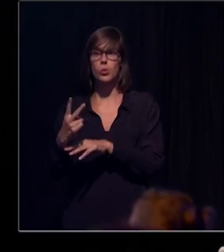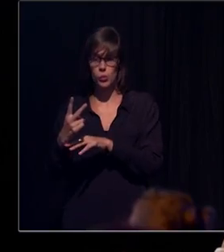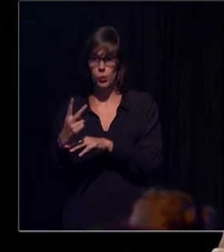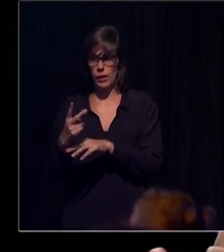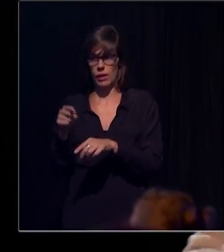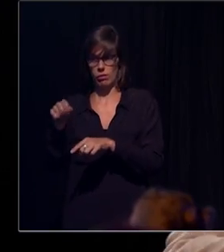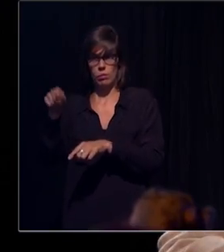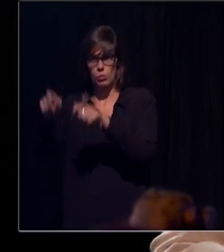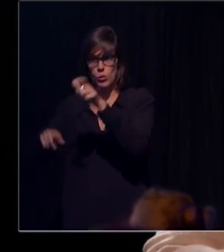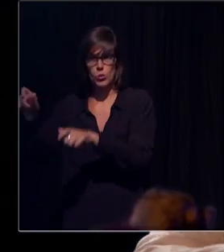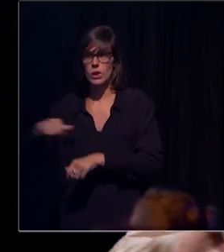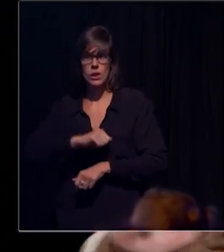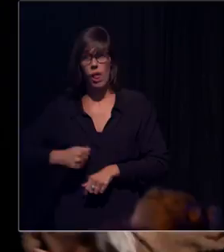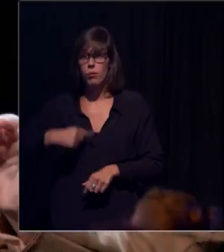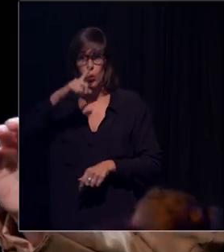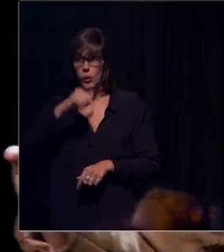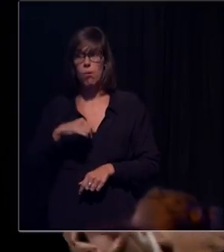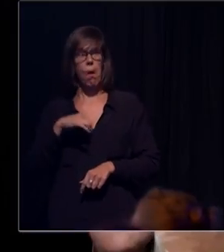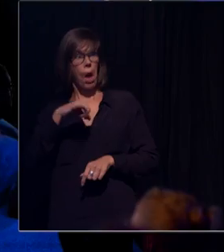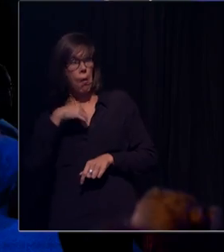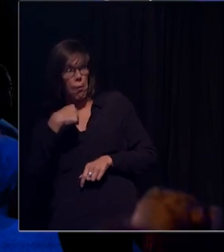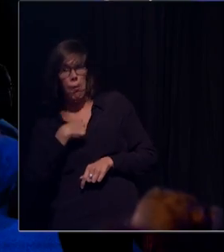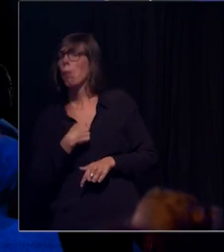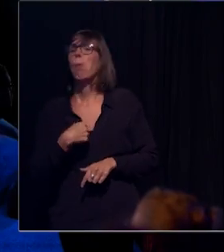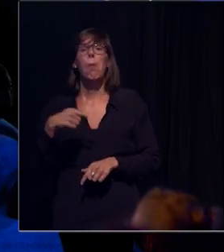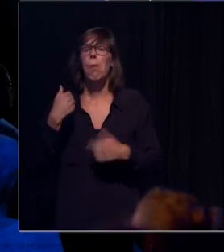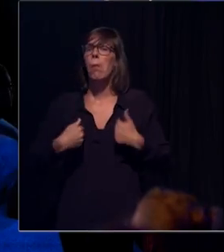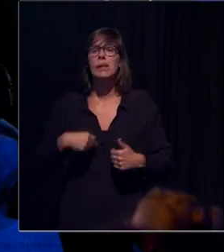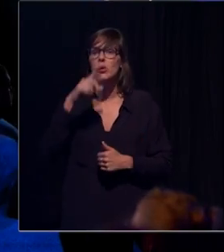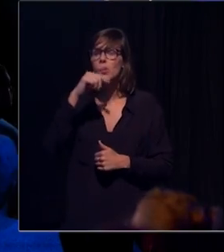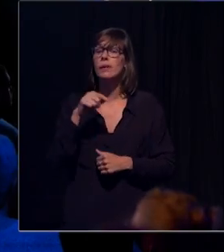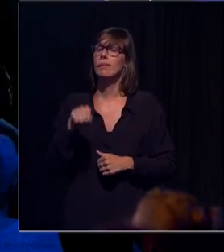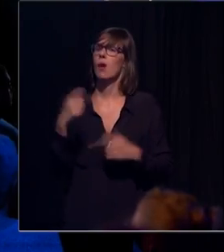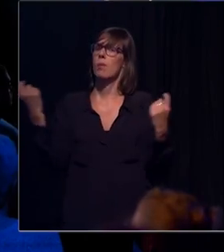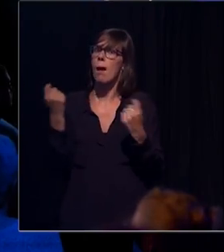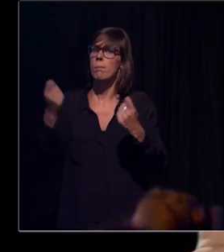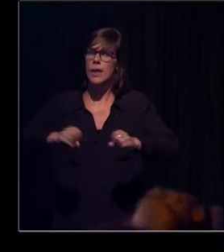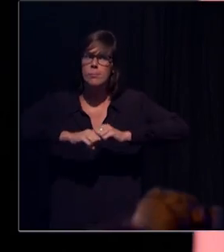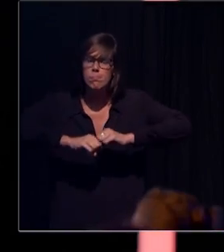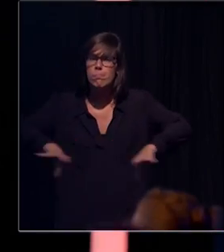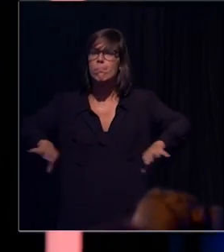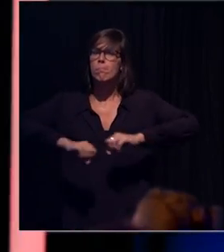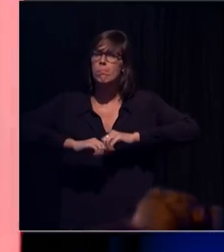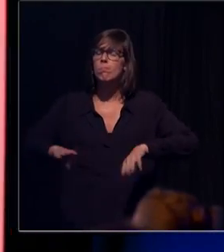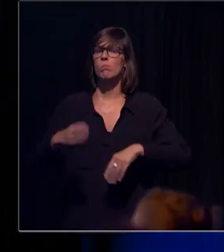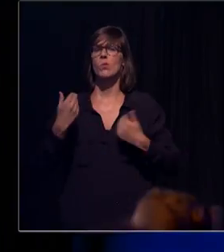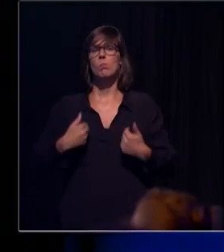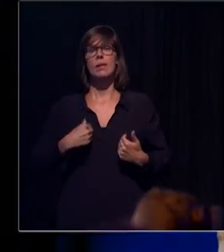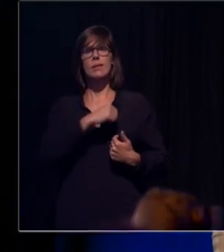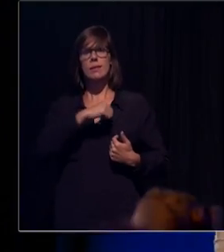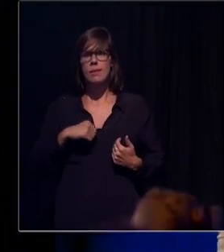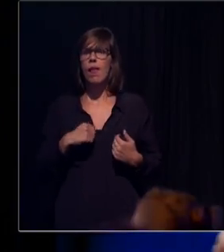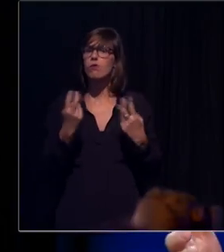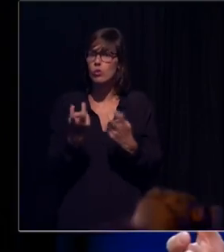één dag op de andere. Dat is een geleidelijke ziekte. En geleidelijk gaat die bijtacel ook falen. En dus wanneer we kijken naar mensen